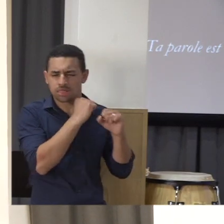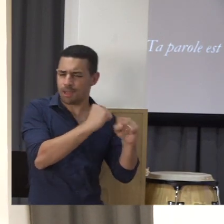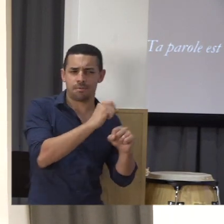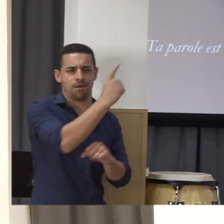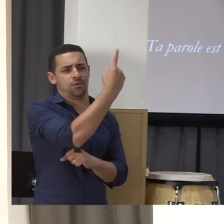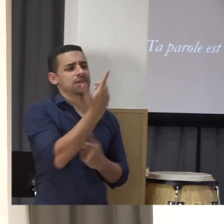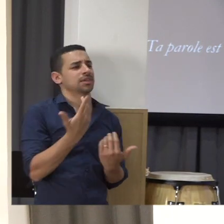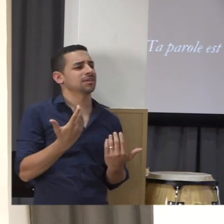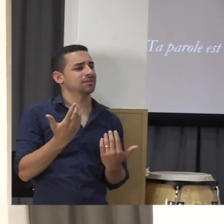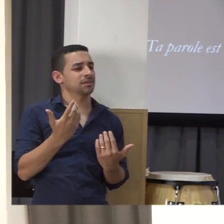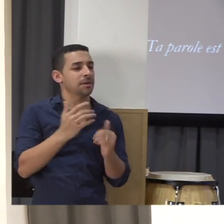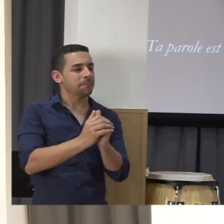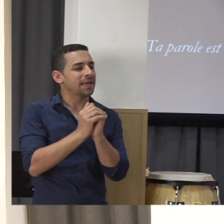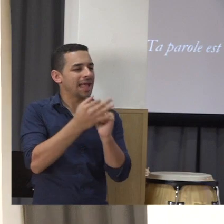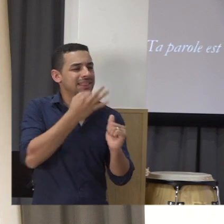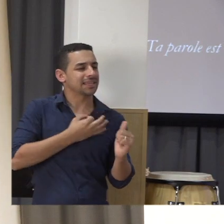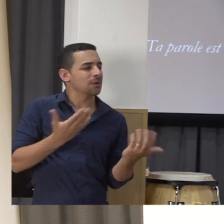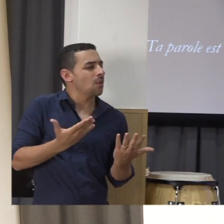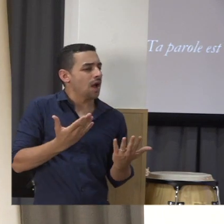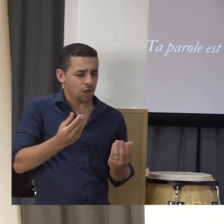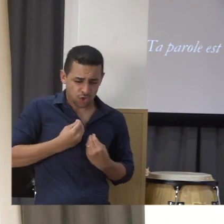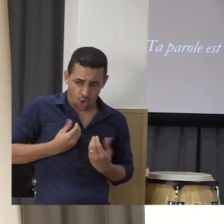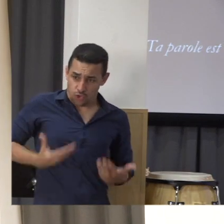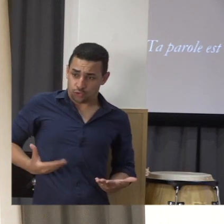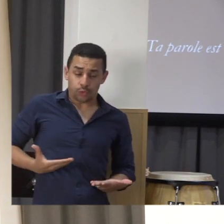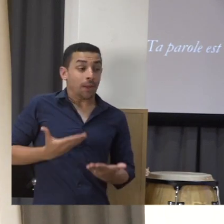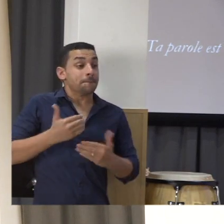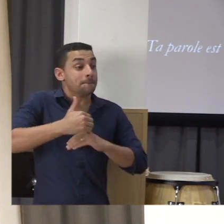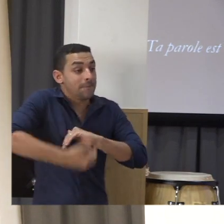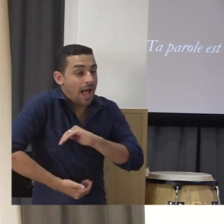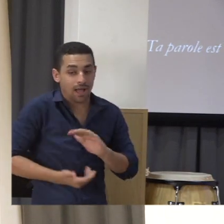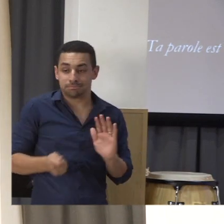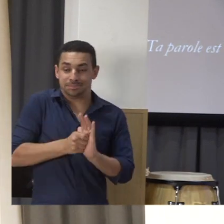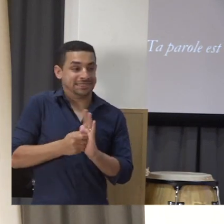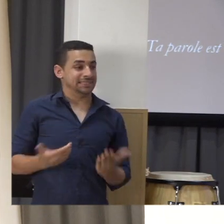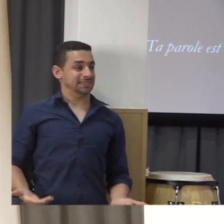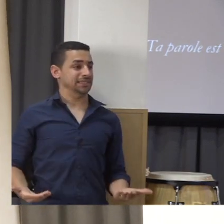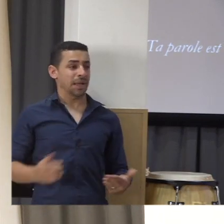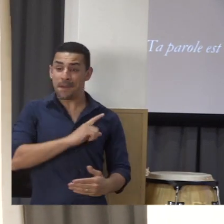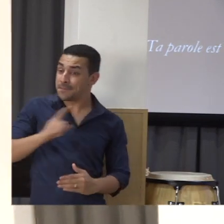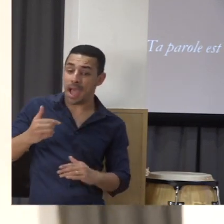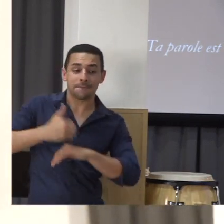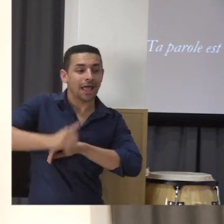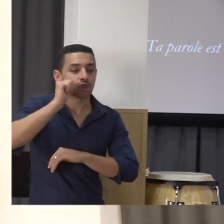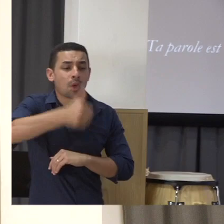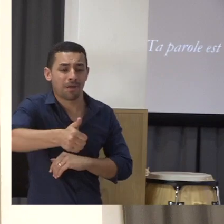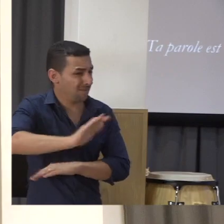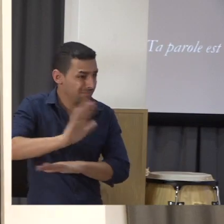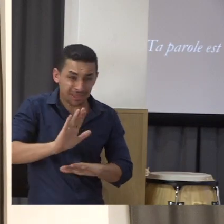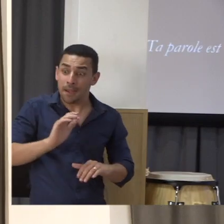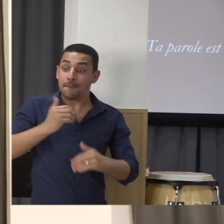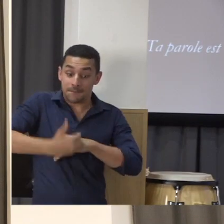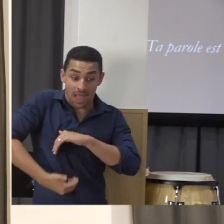notre Père nous dit, donne-nous aujourd'hui notre pain de ce jour. Pas le pain de demain, le